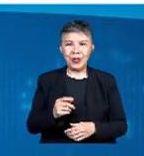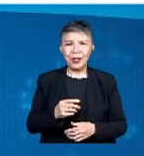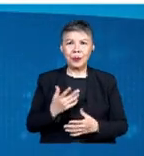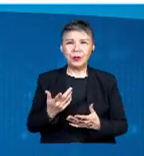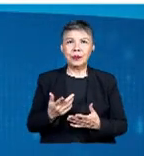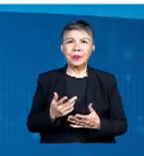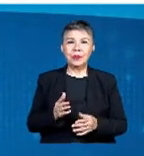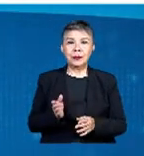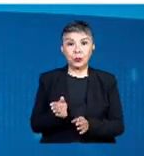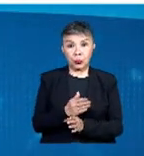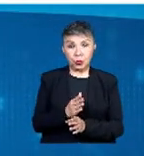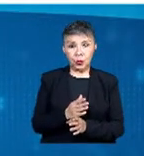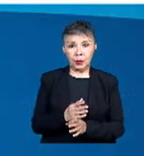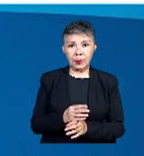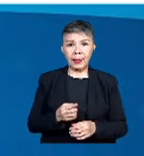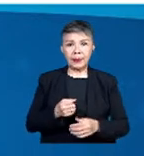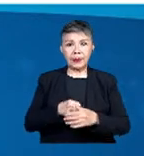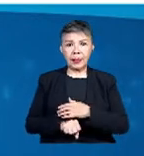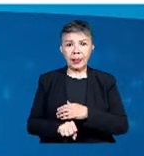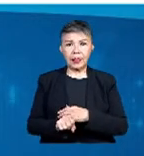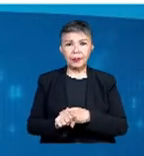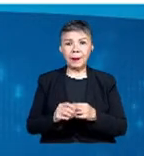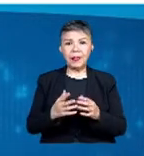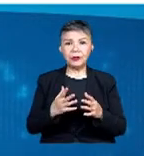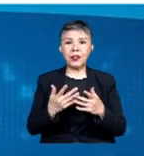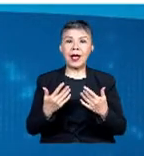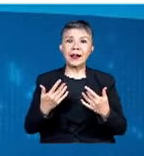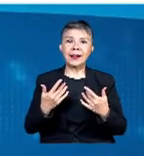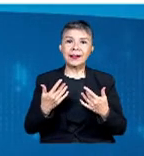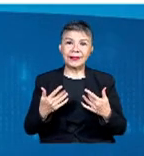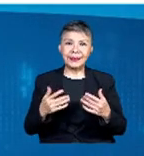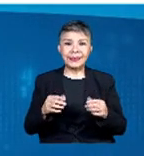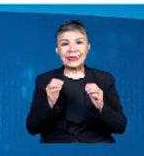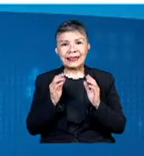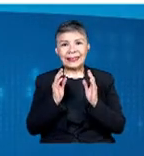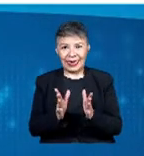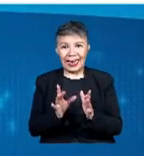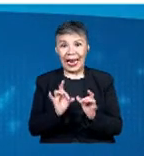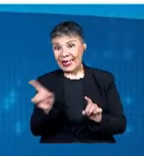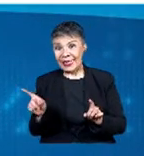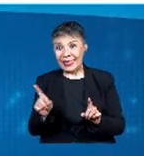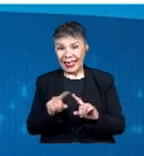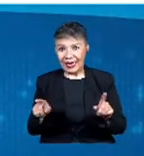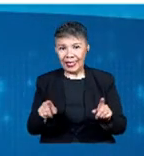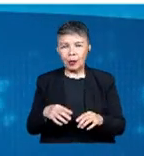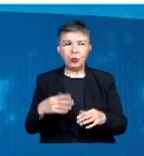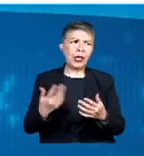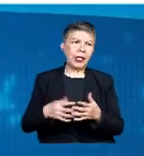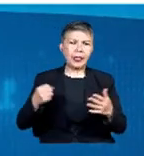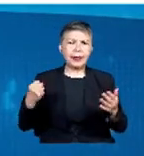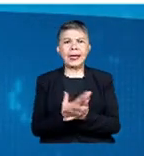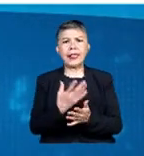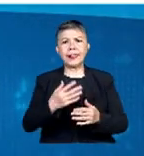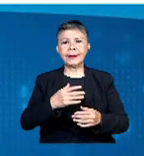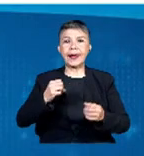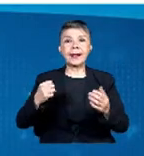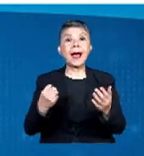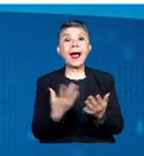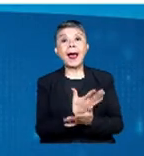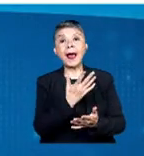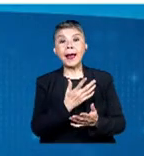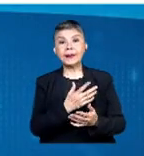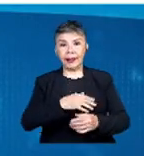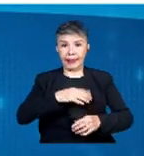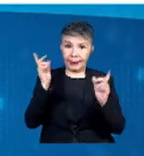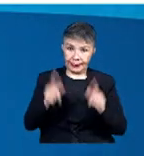memang pada awalnya terlahir dalam keadaan yang spesial, ada juga keadaan spesial ini didapatkan karena kecelakaan dan lain-lain. Ya memang